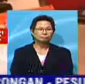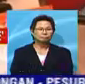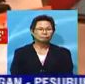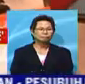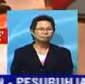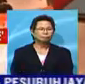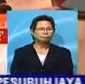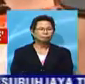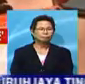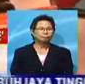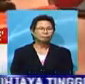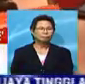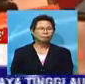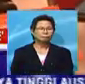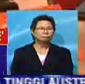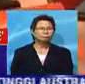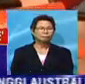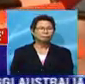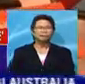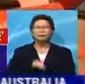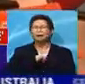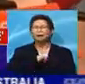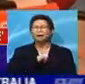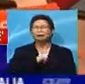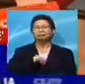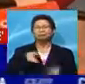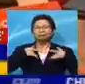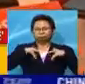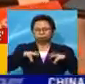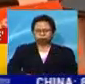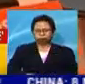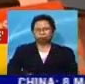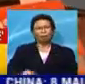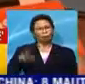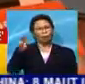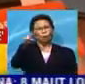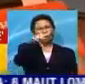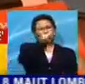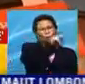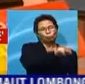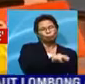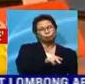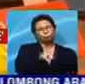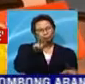I would not like to discourage people if they think they can make